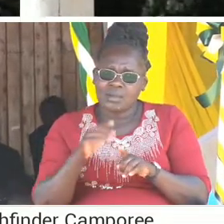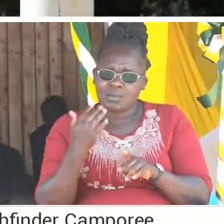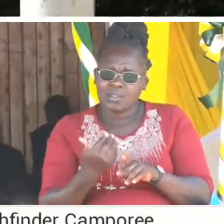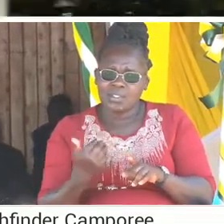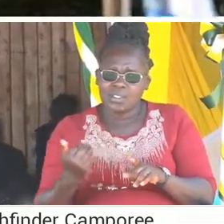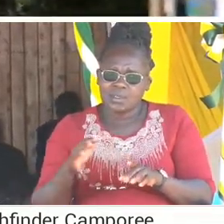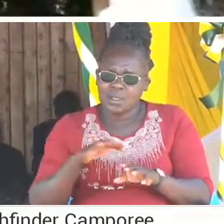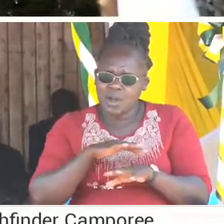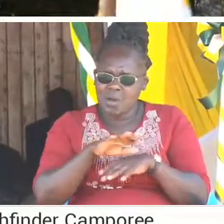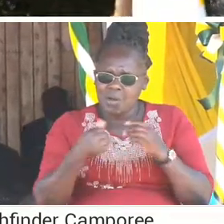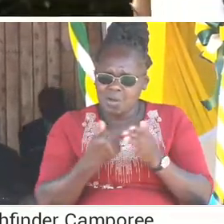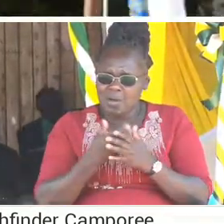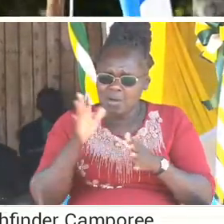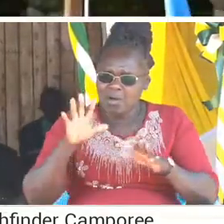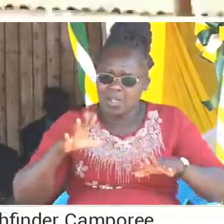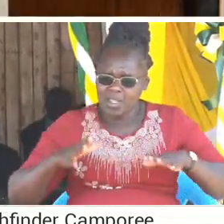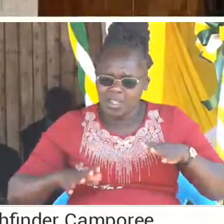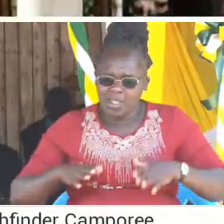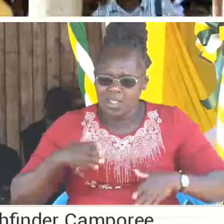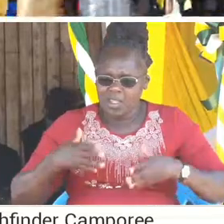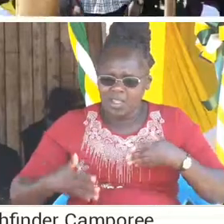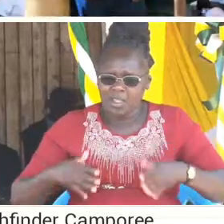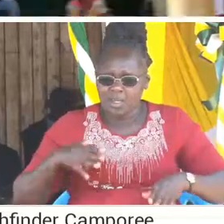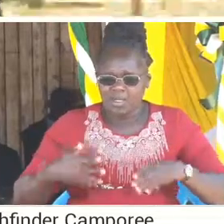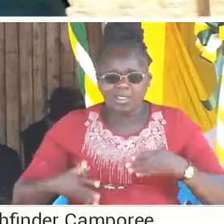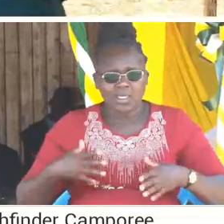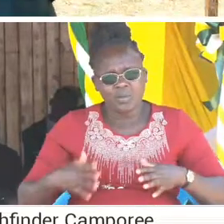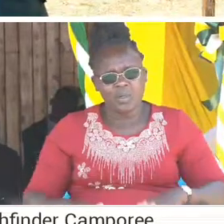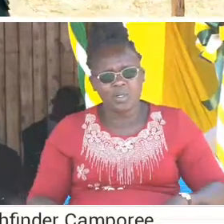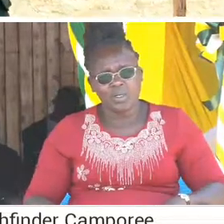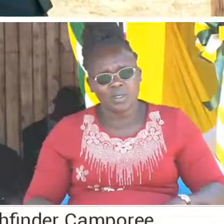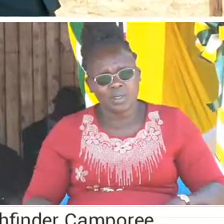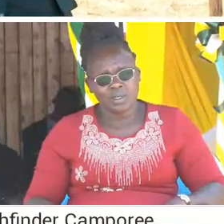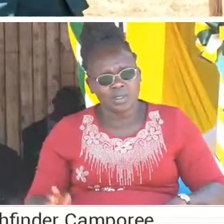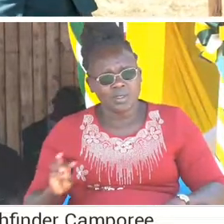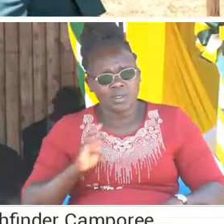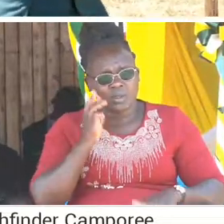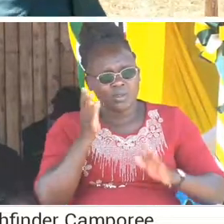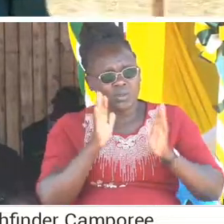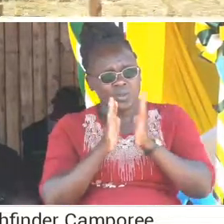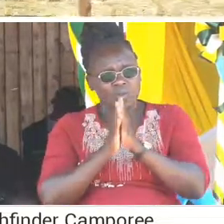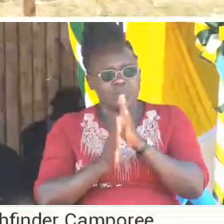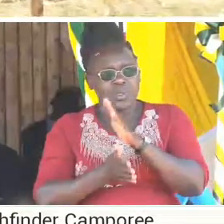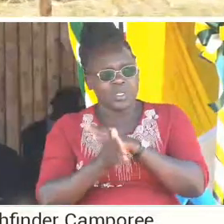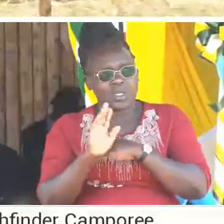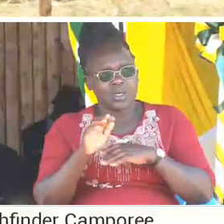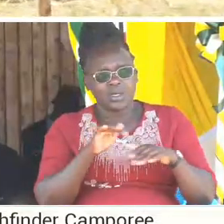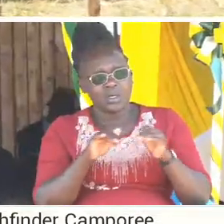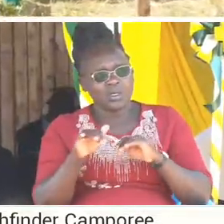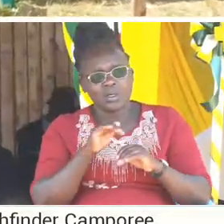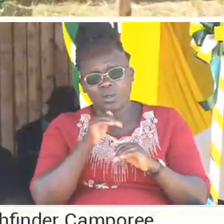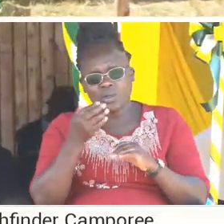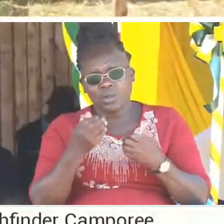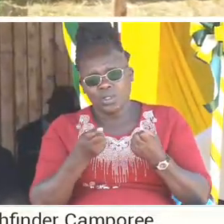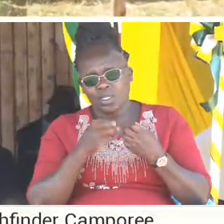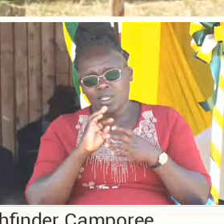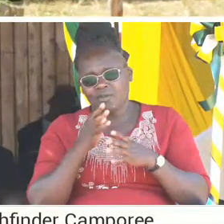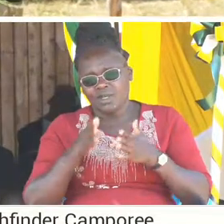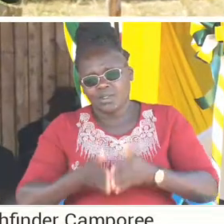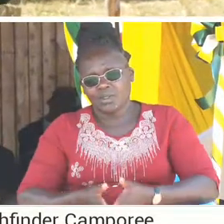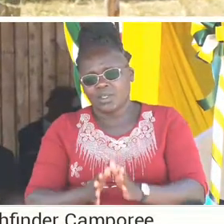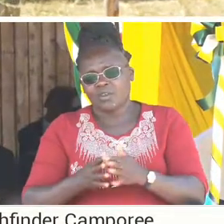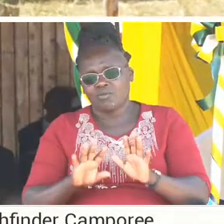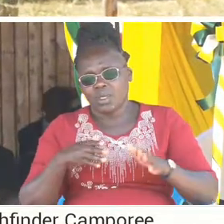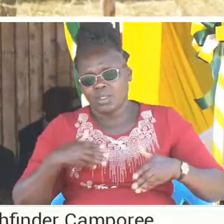Namuomba Bwana yasizaliwe mapooza hapa Nandi. Amina. Kwa jina la Yesu. Amen. Namuomba Bwana kwa